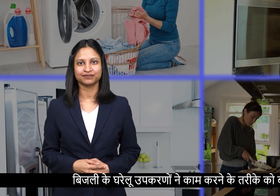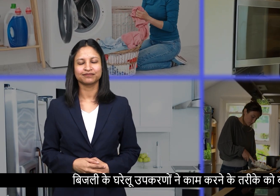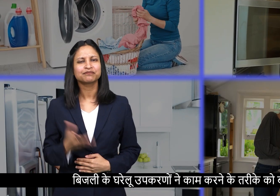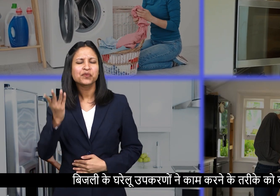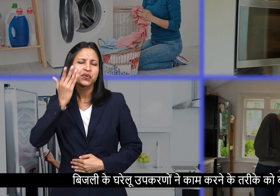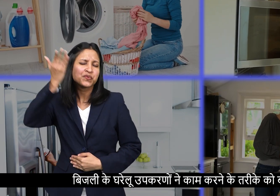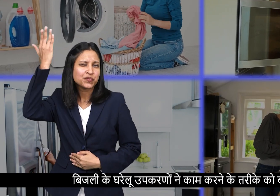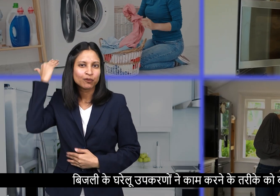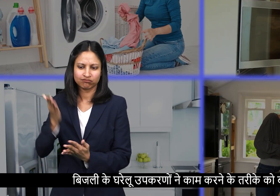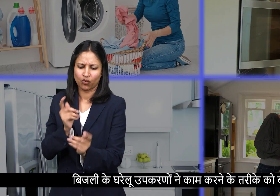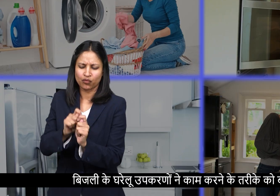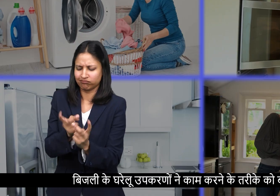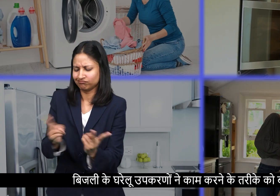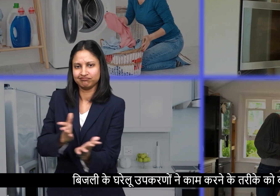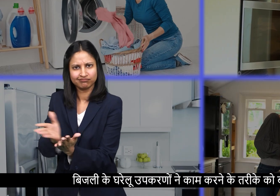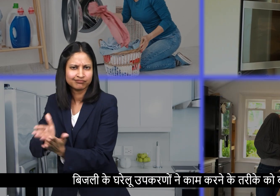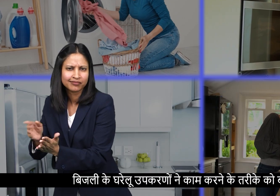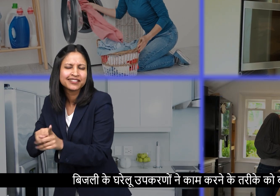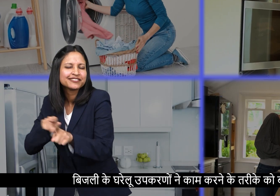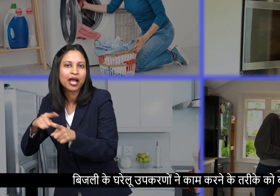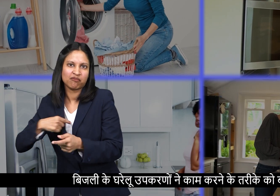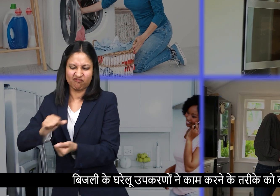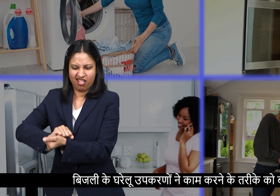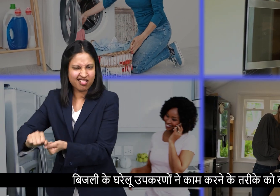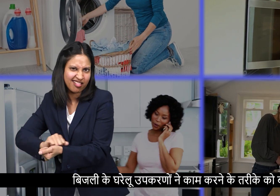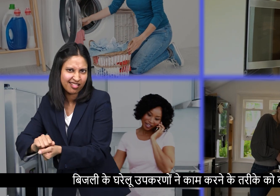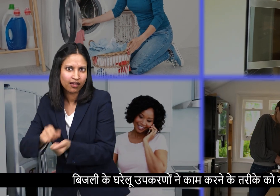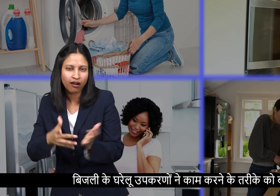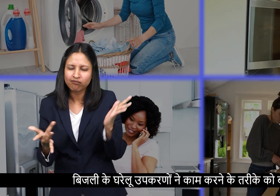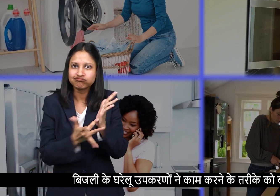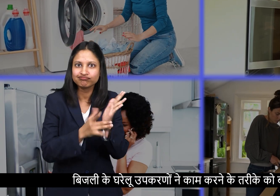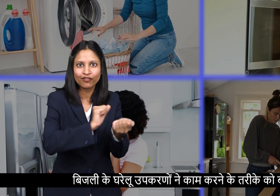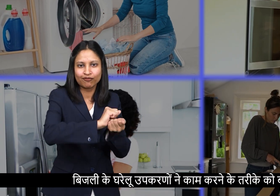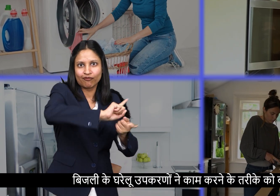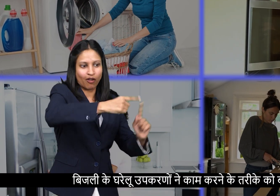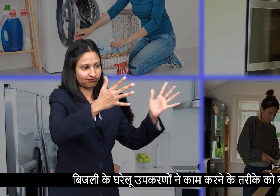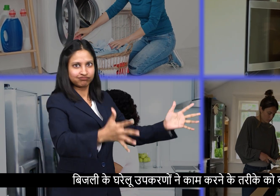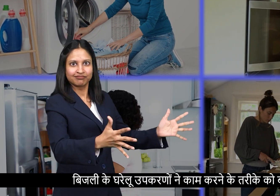बिजली के घरेलू उपकरणों ने काम करने के तरीके को बदल दिया है।